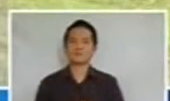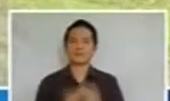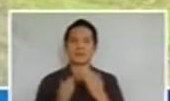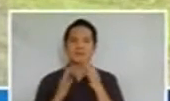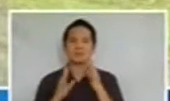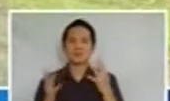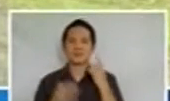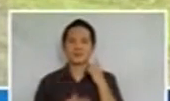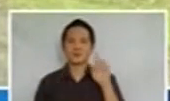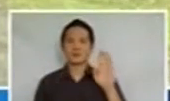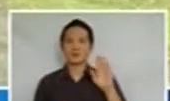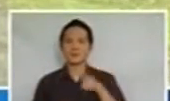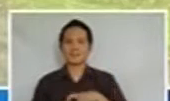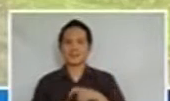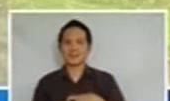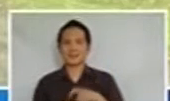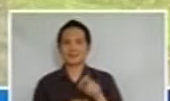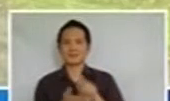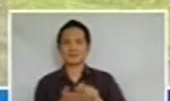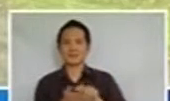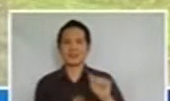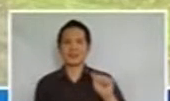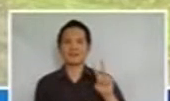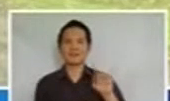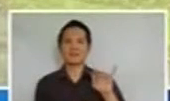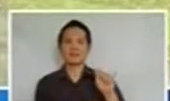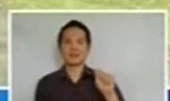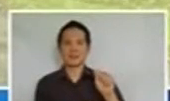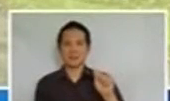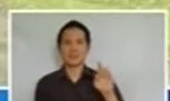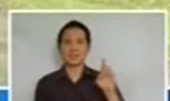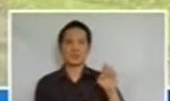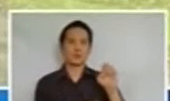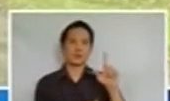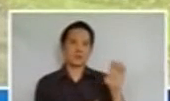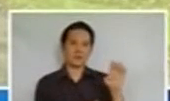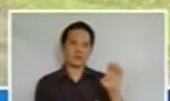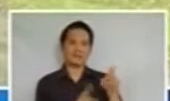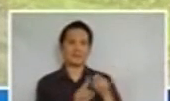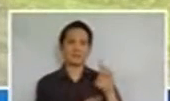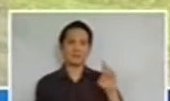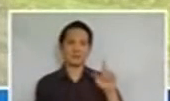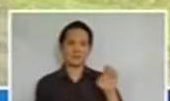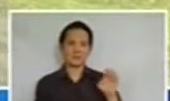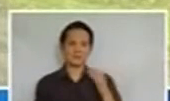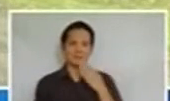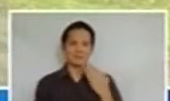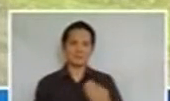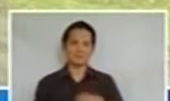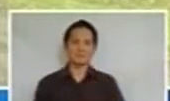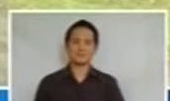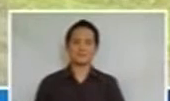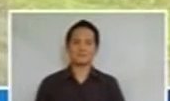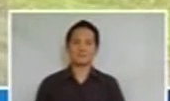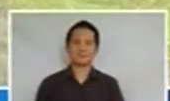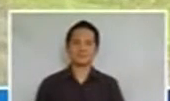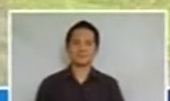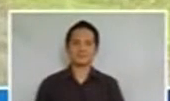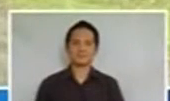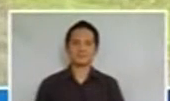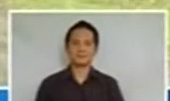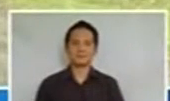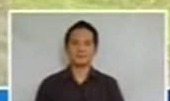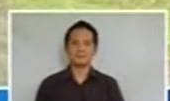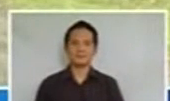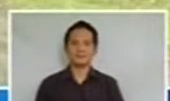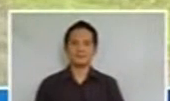sa iba't ibang mga jail facilities sa rehiyon, gaya ng marami sa ating mga kababayan dito sa labas, apektado rin ng nagpapatuloy